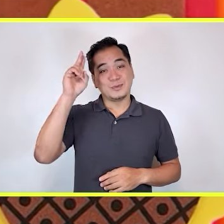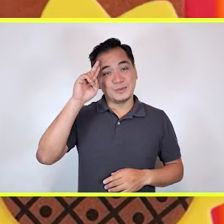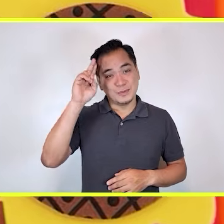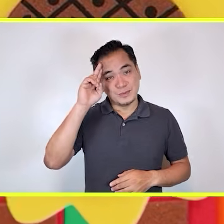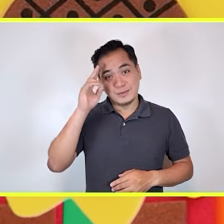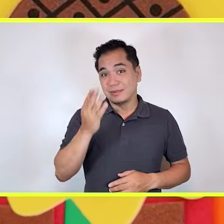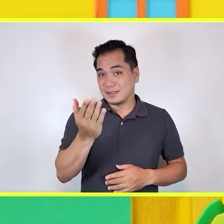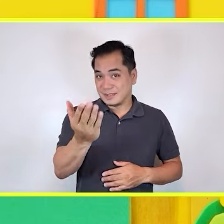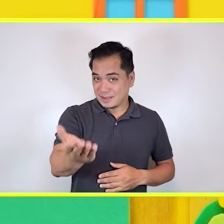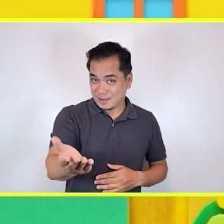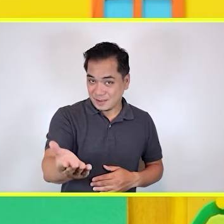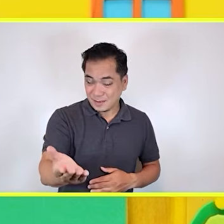si...